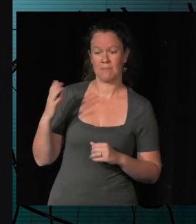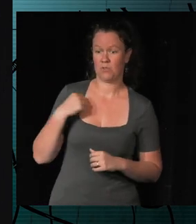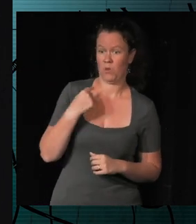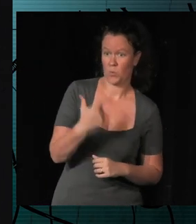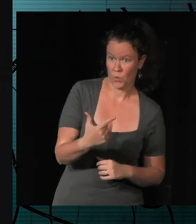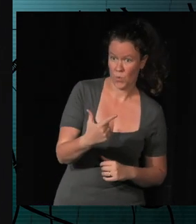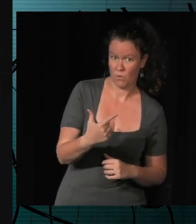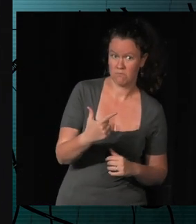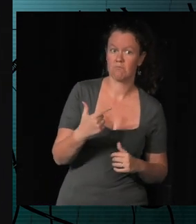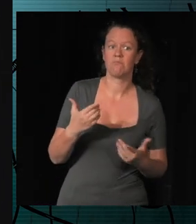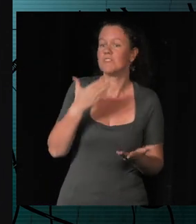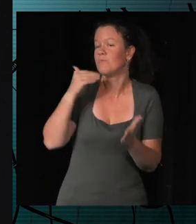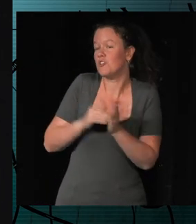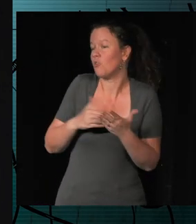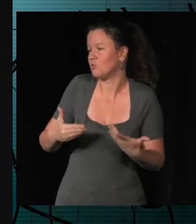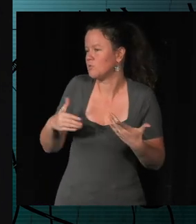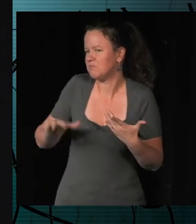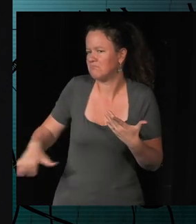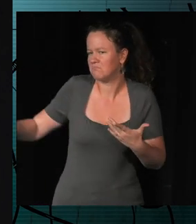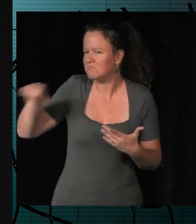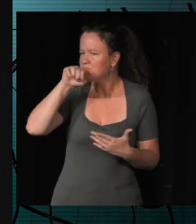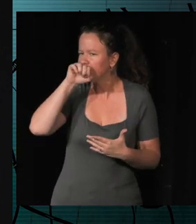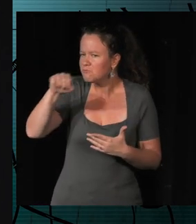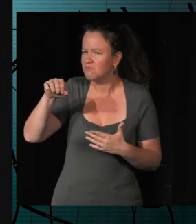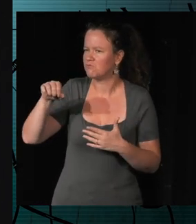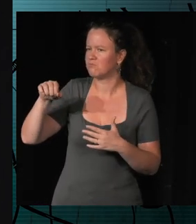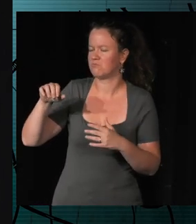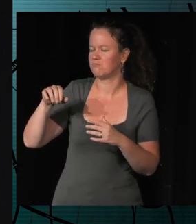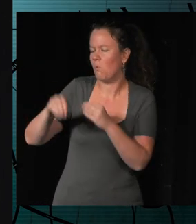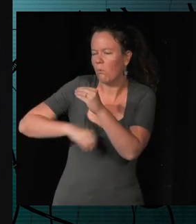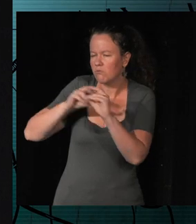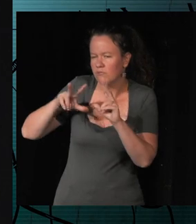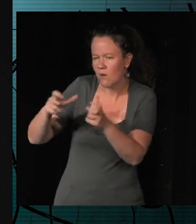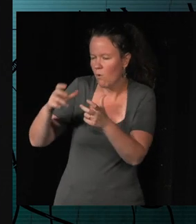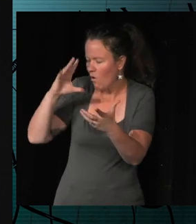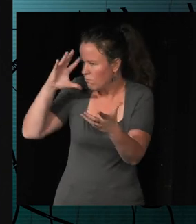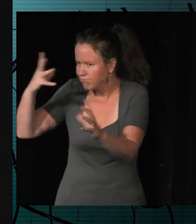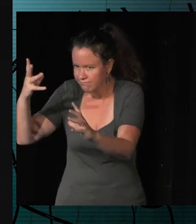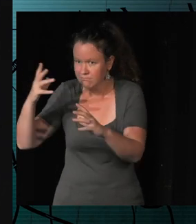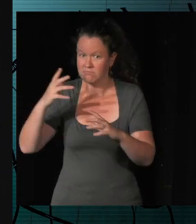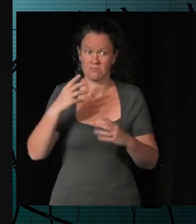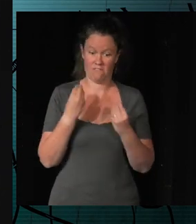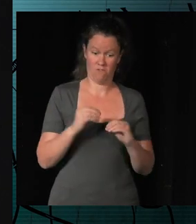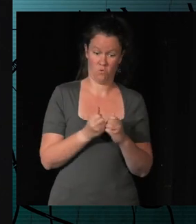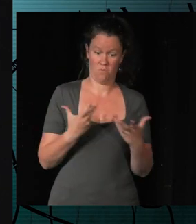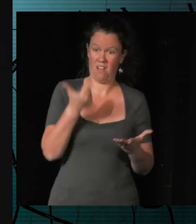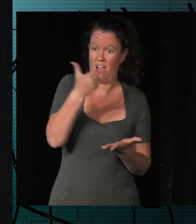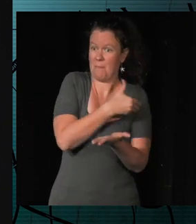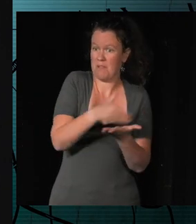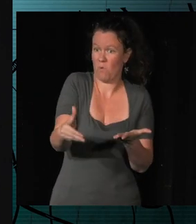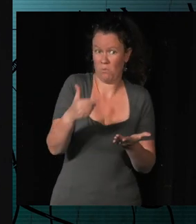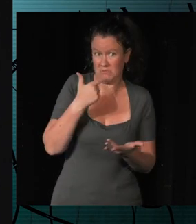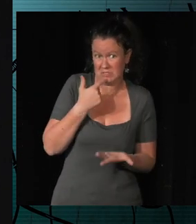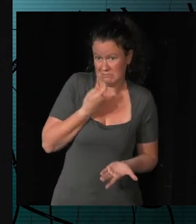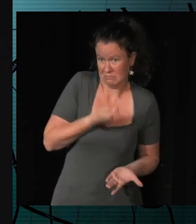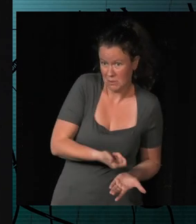l'épisode d' aujourd'hui le plus apprécié le plus célébré qui a bouleversé l'industrie qui a inspiré énormément de gens c'était vendu à un million d'exemplaires c'était pas fou et